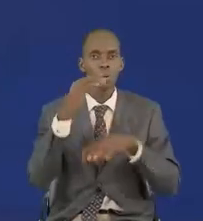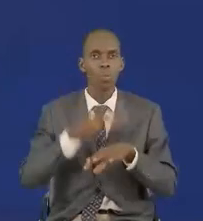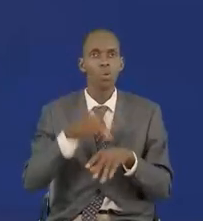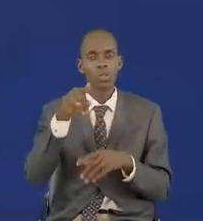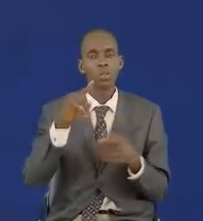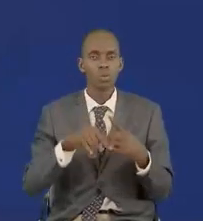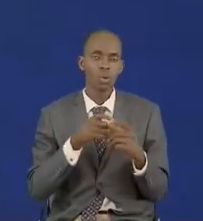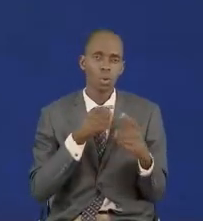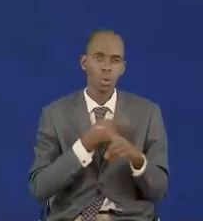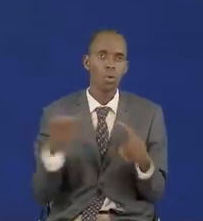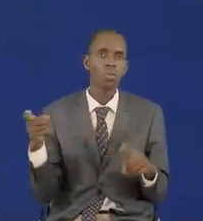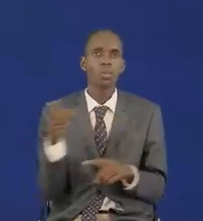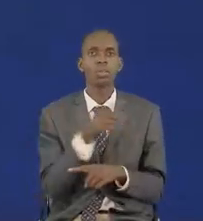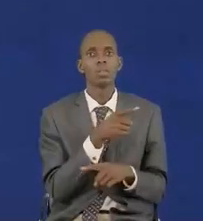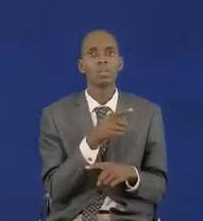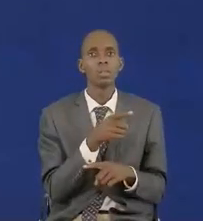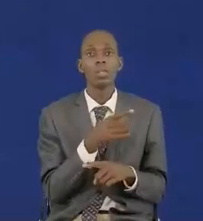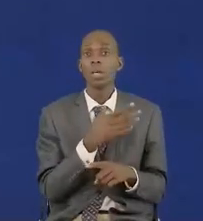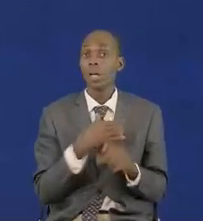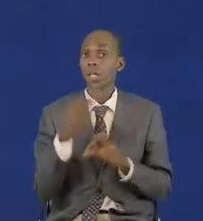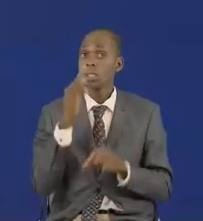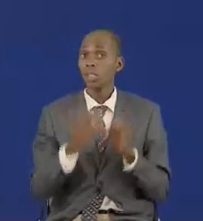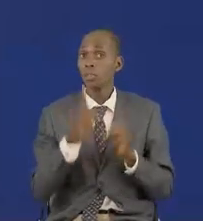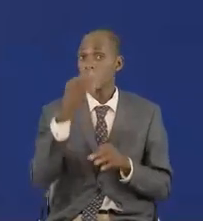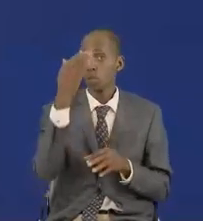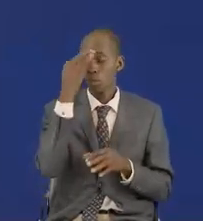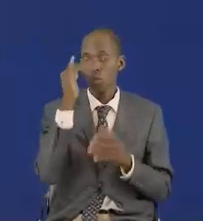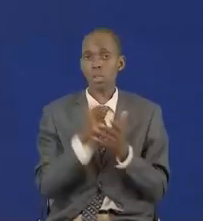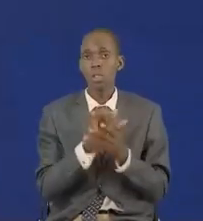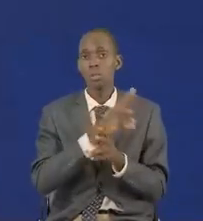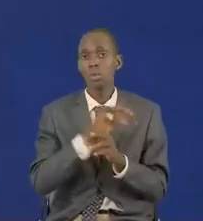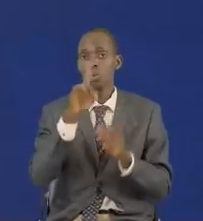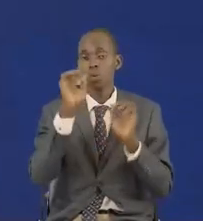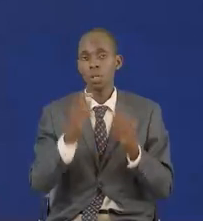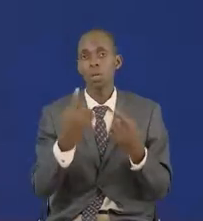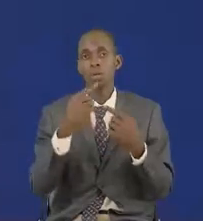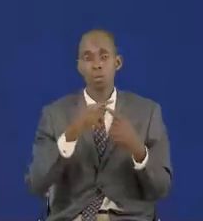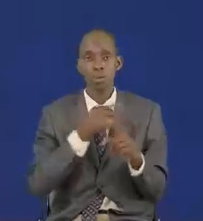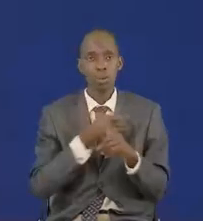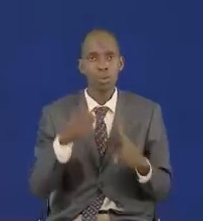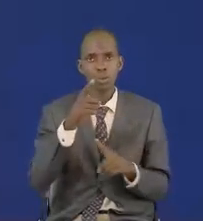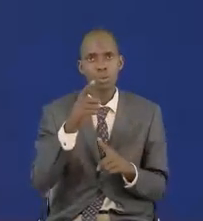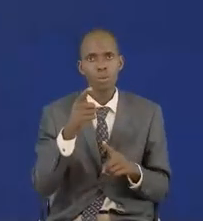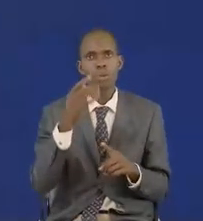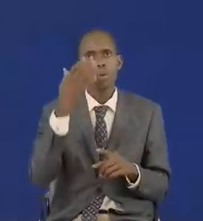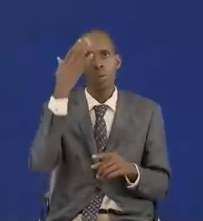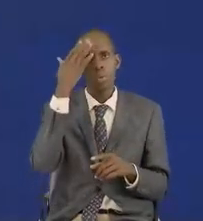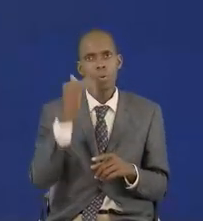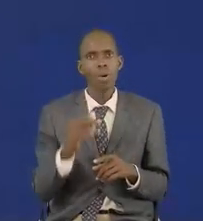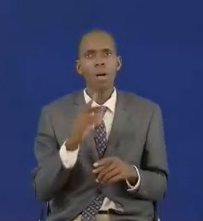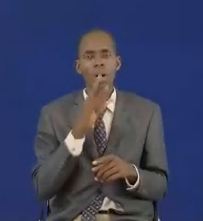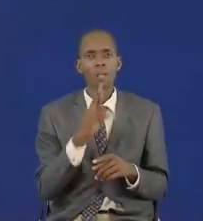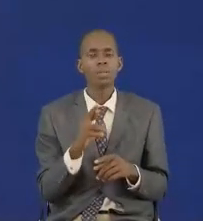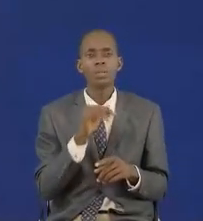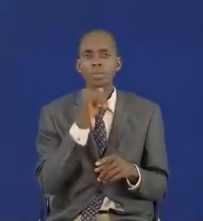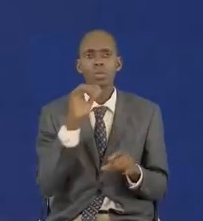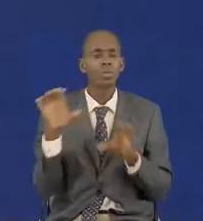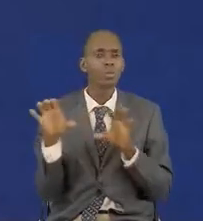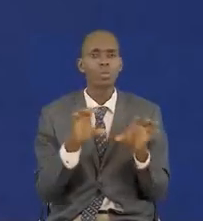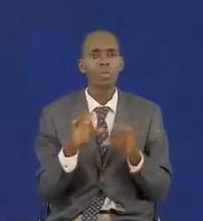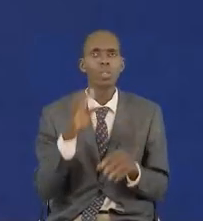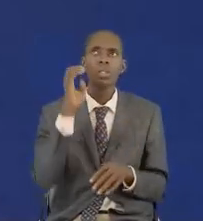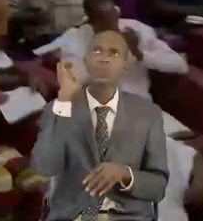du mal si vous savez que personne ne peut mettre la messe sur vous pour vous faire du mal pourquoi ne souhaitez-vous pas